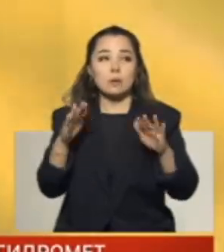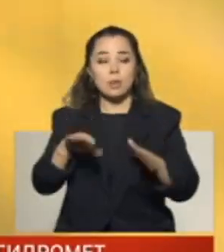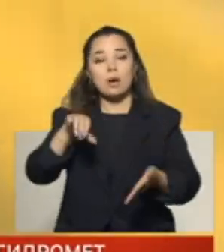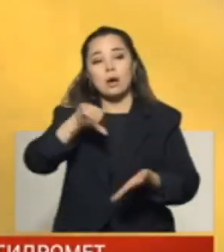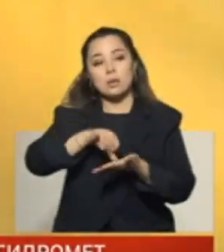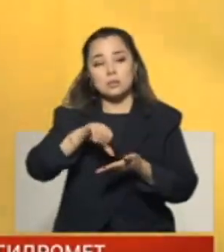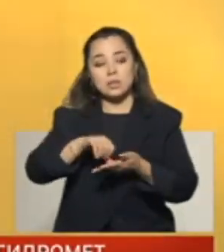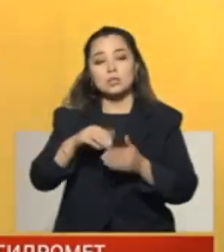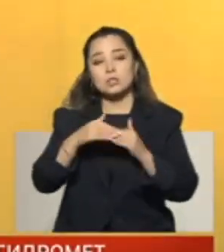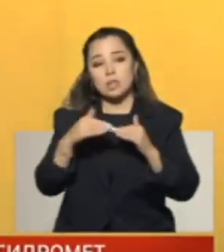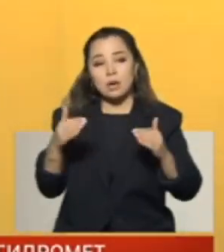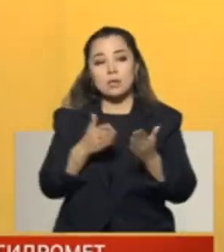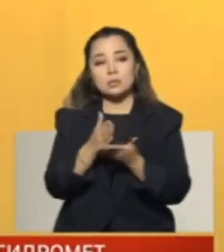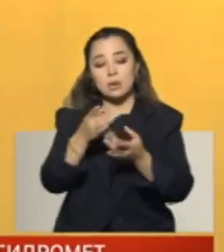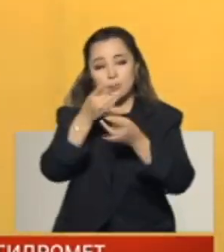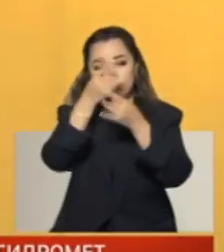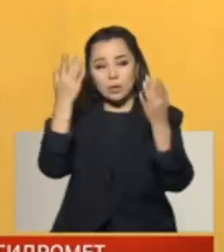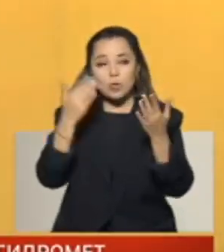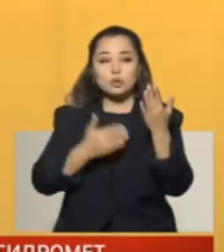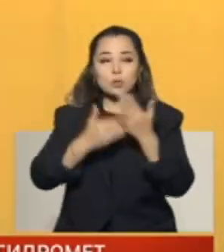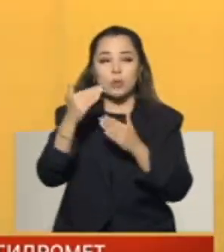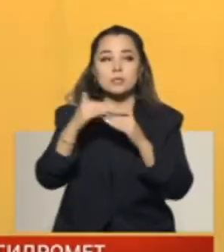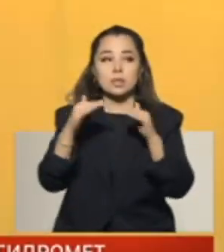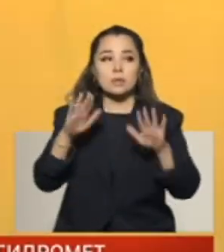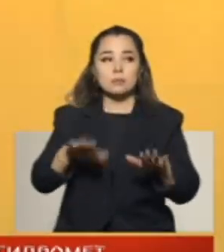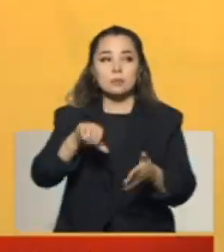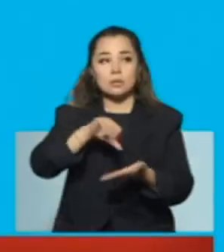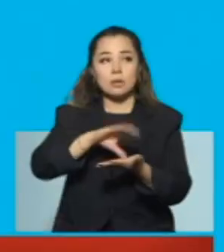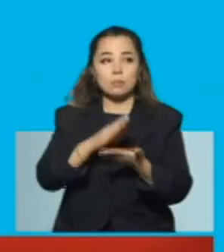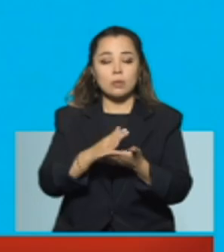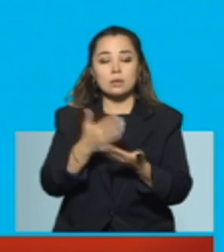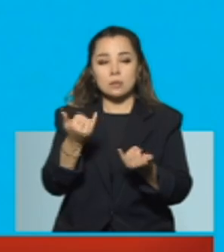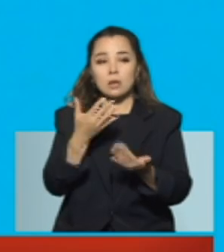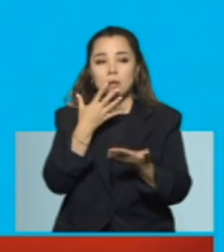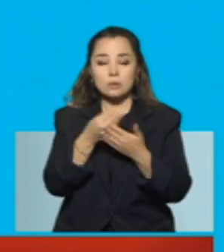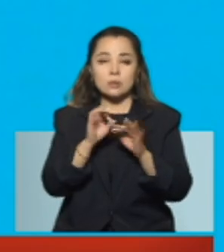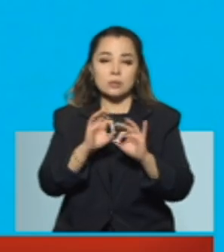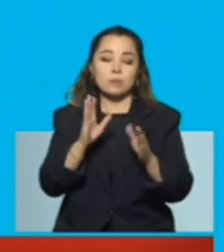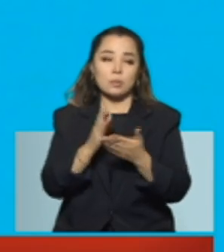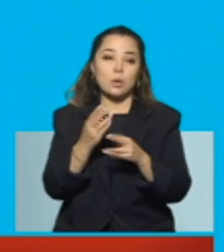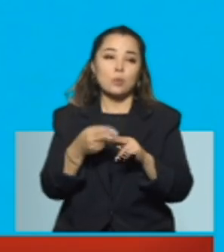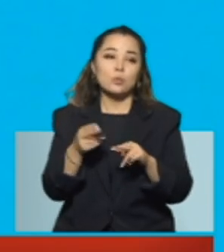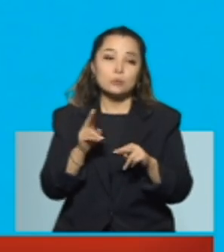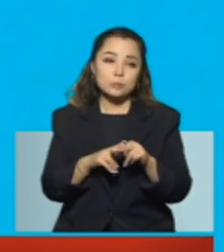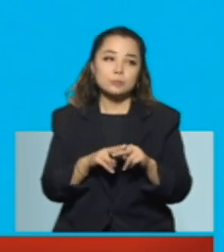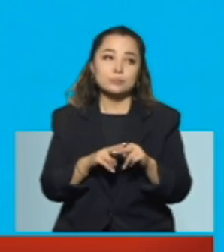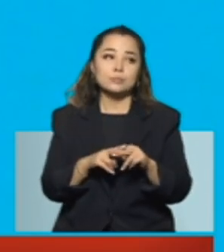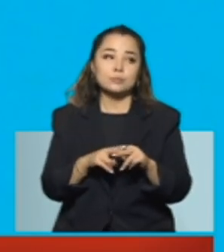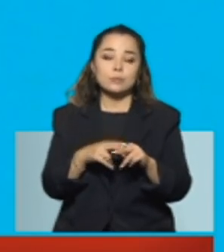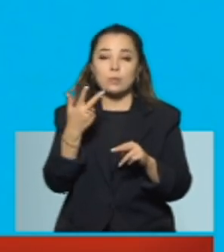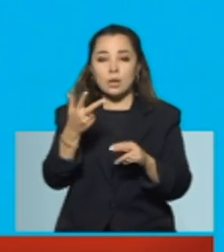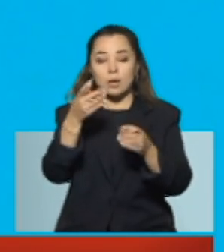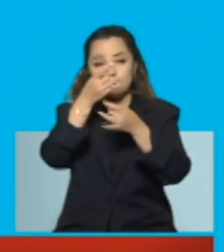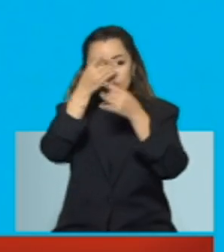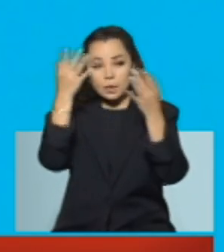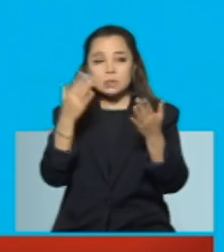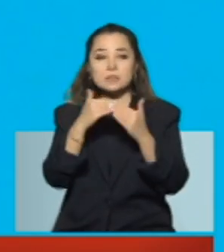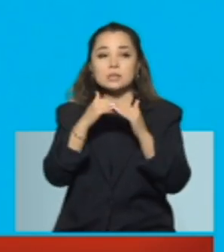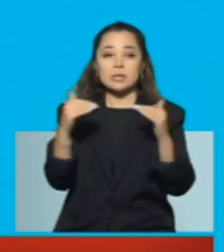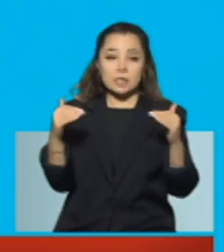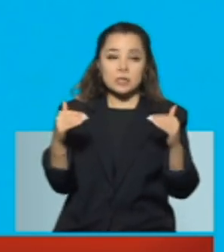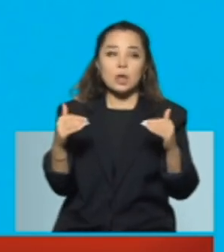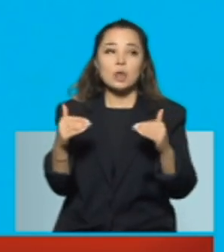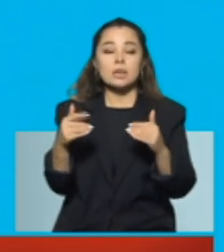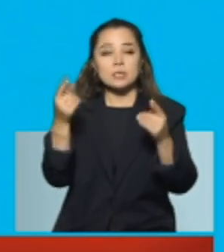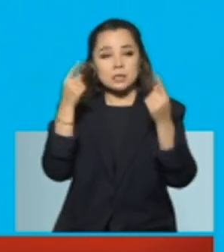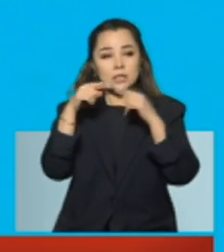қатысу деңгейі. Бұл саяси мәдениеттің ең жоғарғы деңгейі. Енді Алмунд пен Вербе айтады, бұл үш мәдениеттің